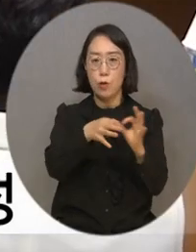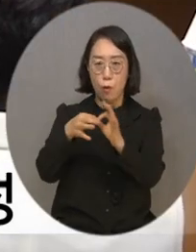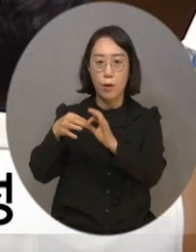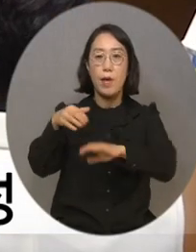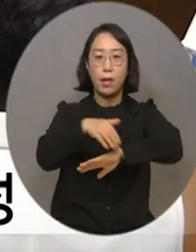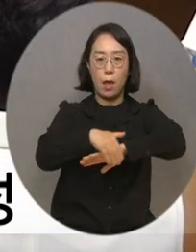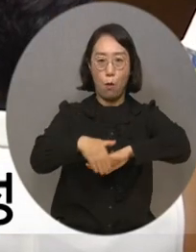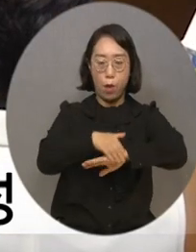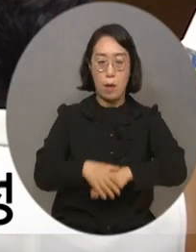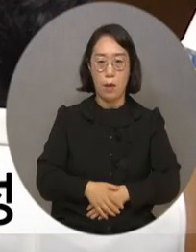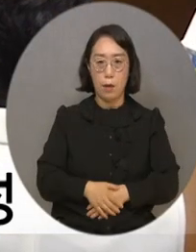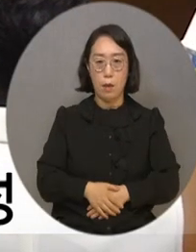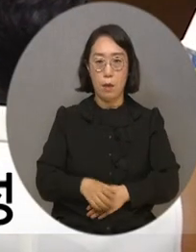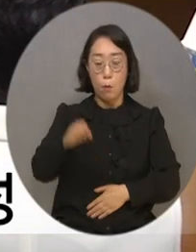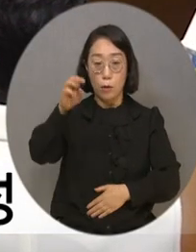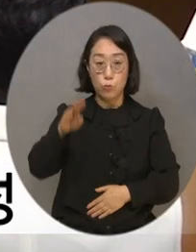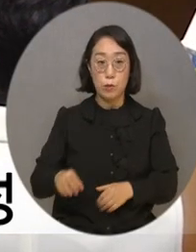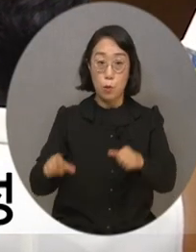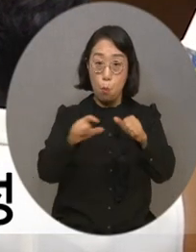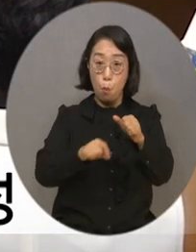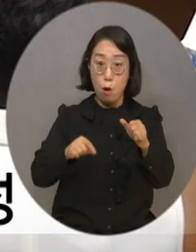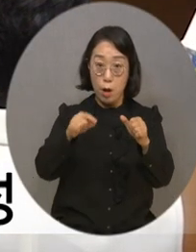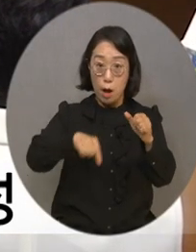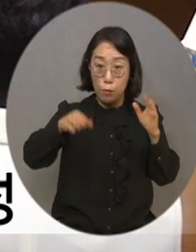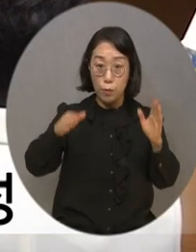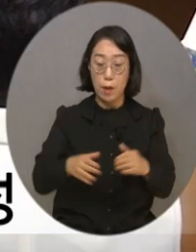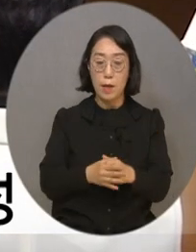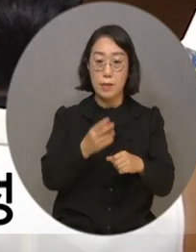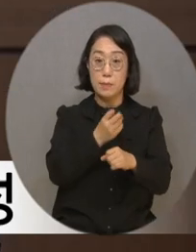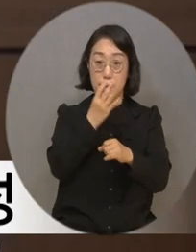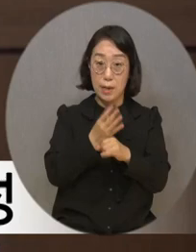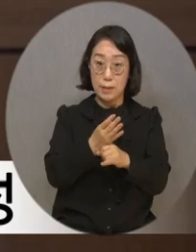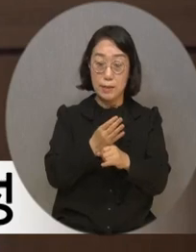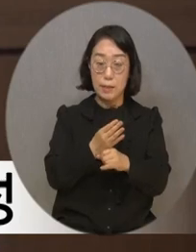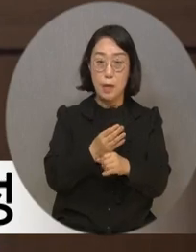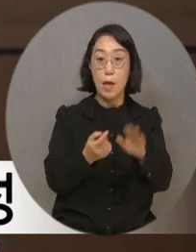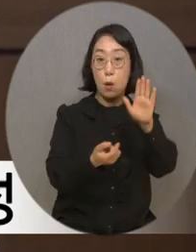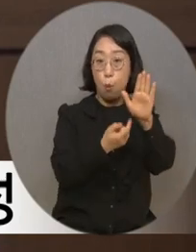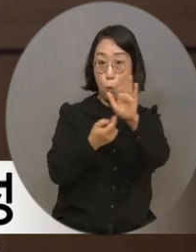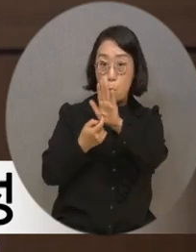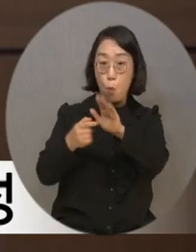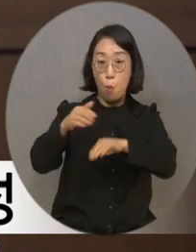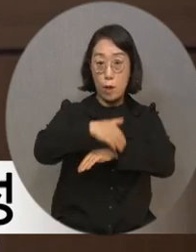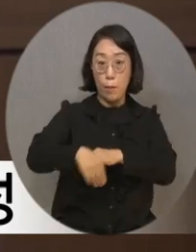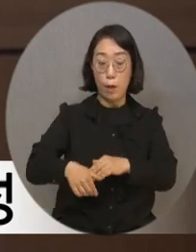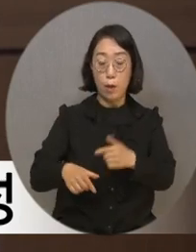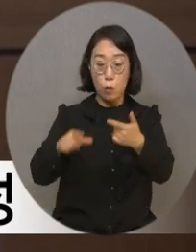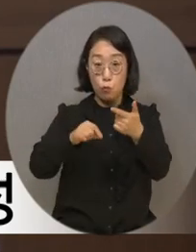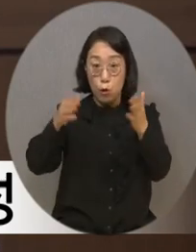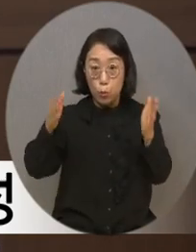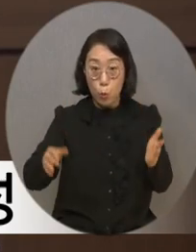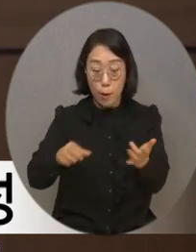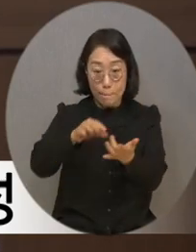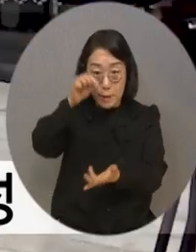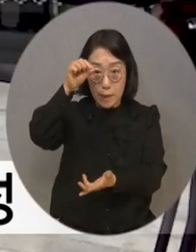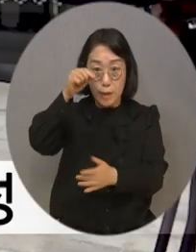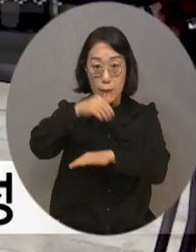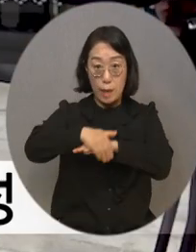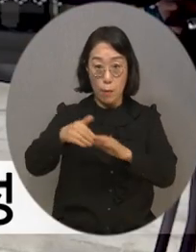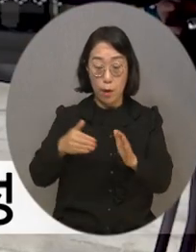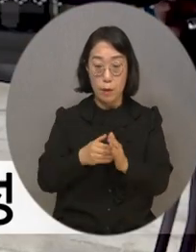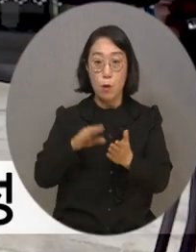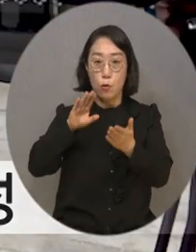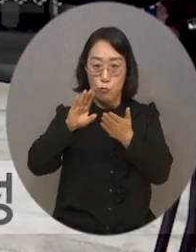방안입니다. 광주시는 5월 중 24시 어린이 안심병원 공모계획을 수립해 6월까지 선정 절차를 거쳐